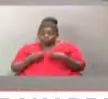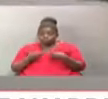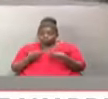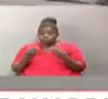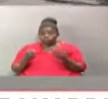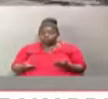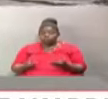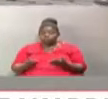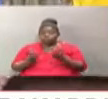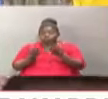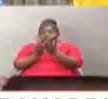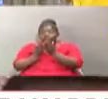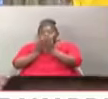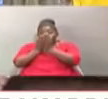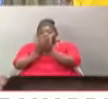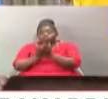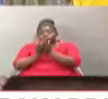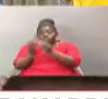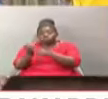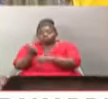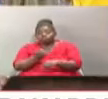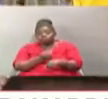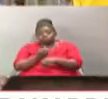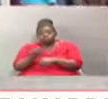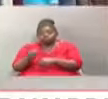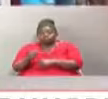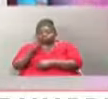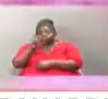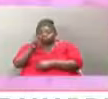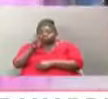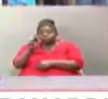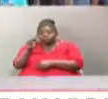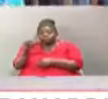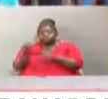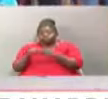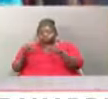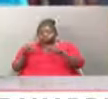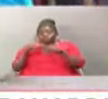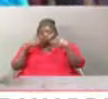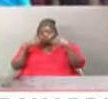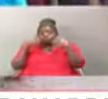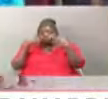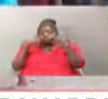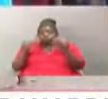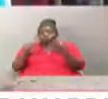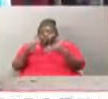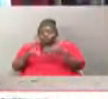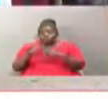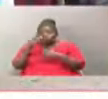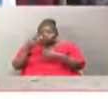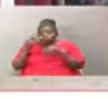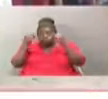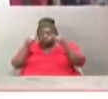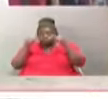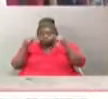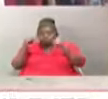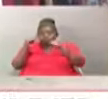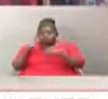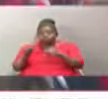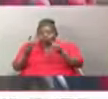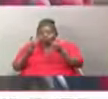Bo abavubi ku mwalo gwe Kamaliba mu Lwera sekukulo bajiridde n'akasiko ku matama bwe baweereddwa ente 2 baziwute mu supu